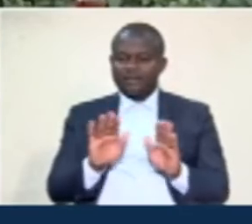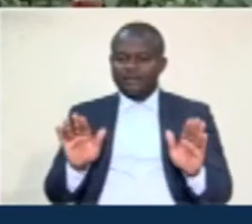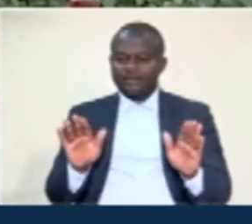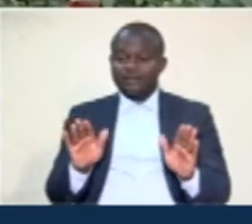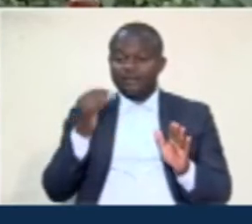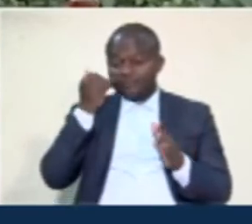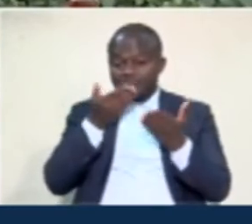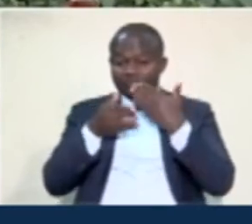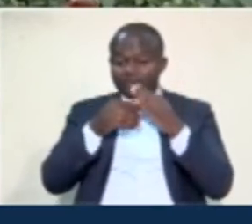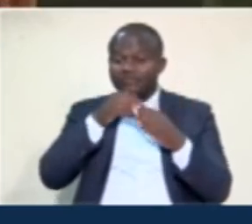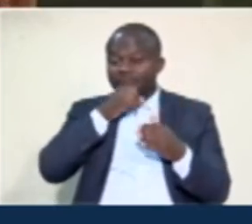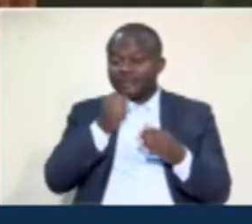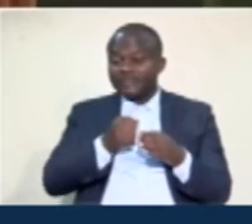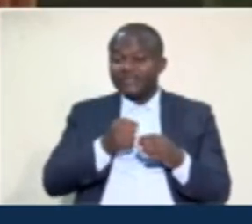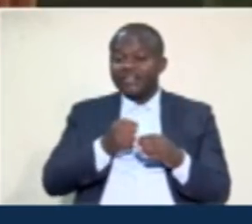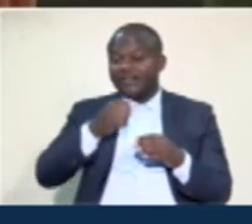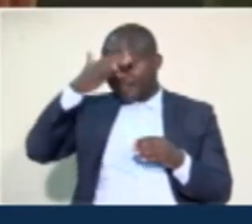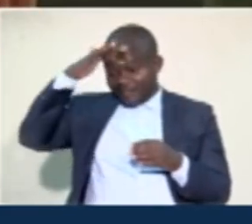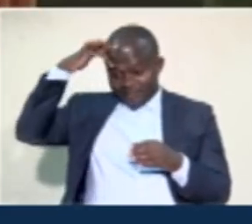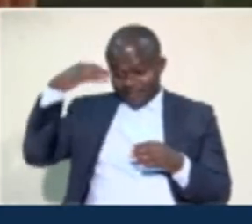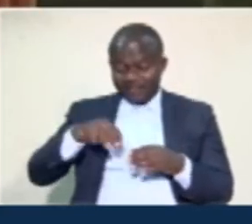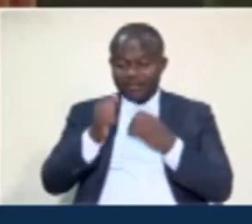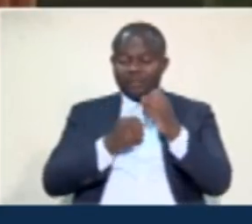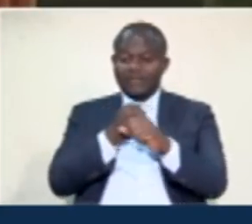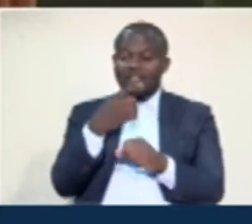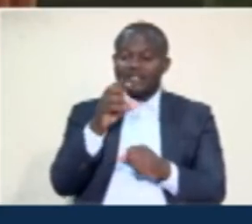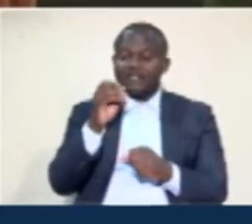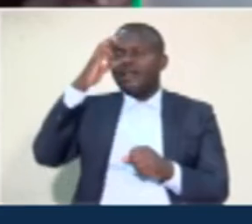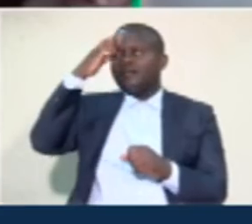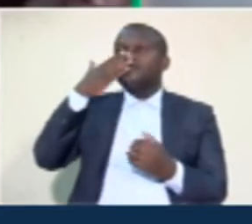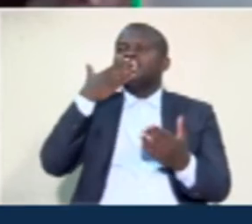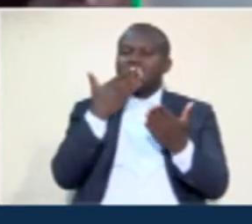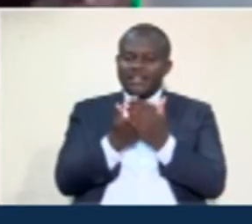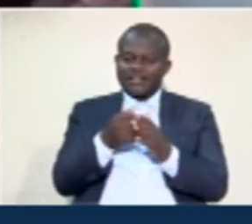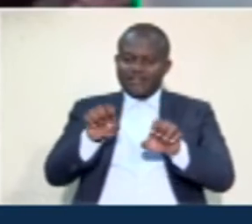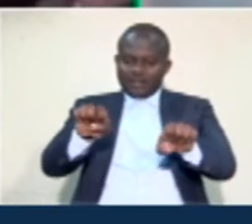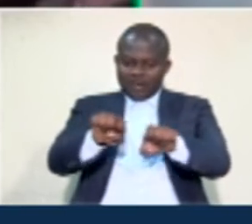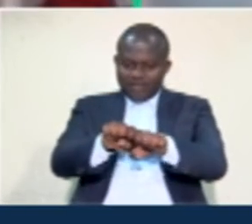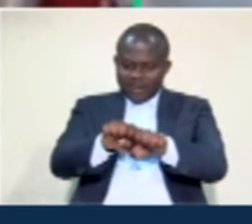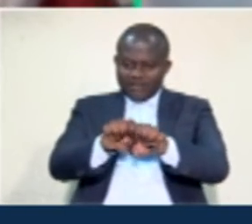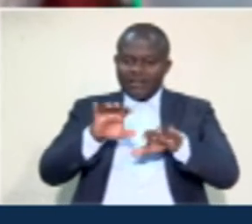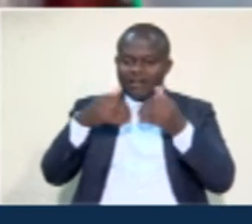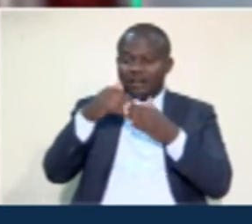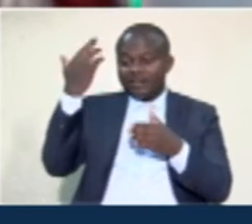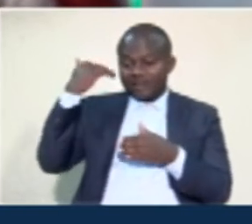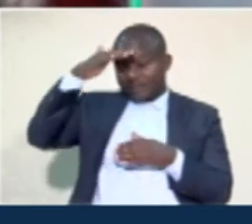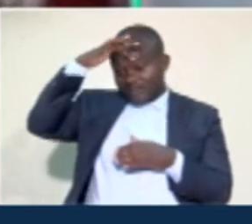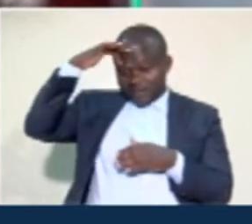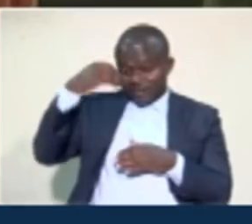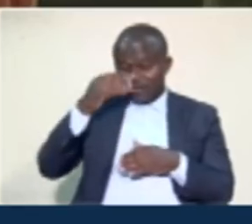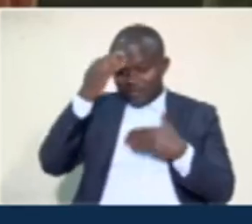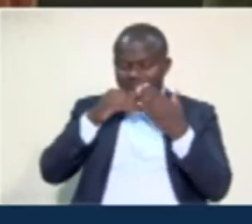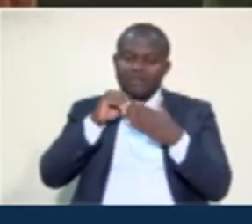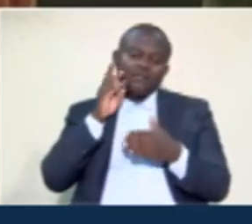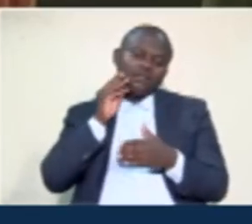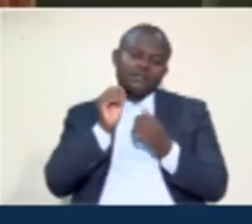n'uyu musaza biragoye guhisha amenyo. Ku myaka ijana afite aribuka neza uko kwambara inkweto ndetse n'imyenda byabanje kubatonda kubera